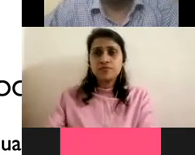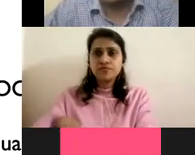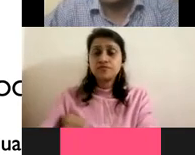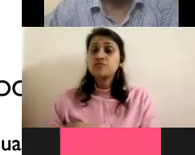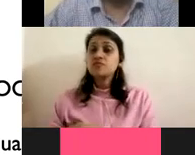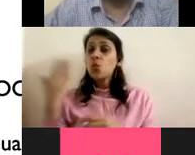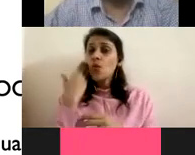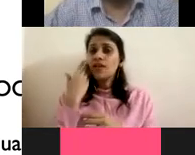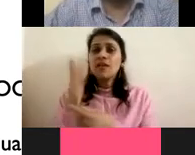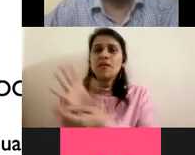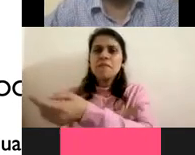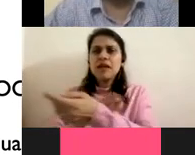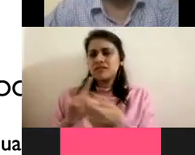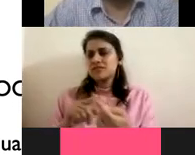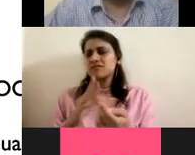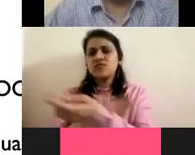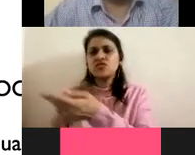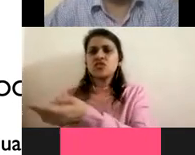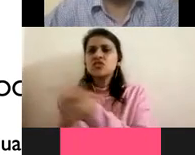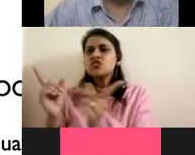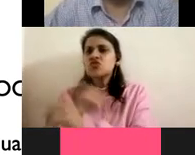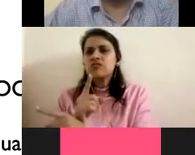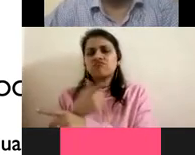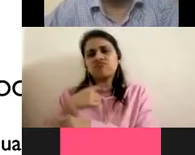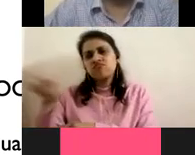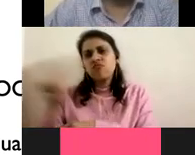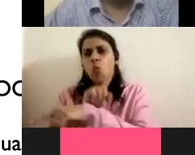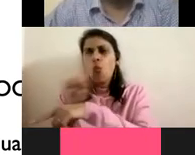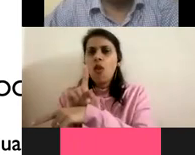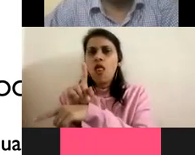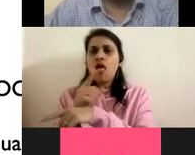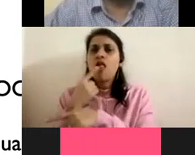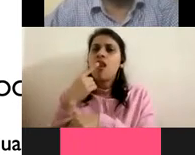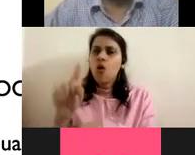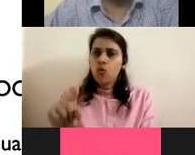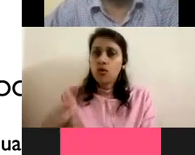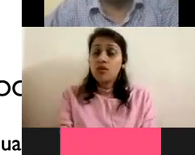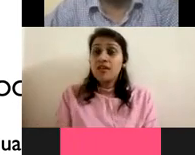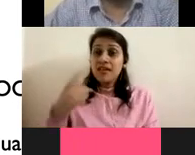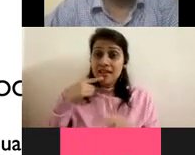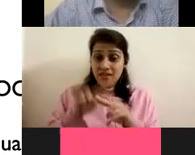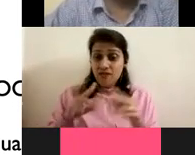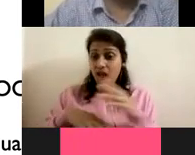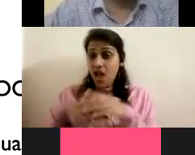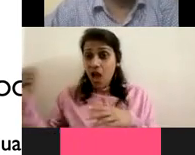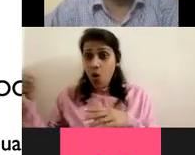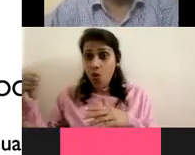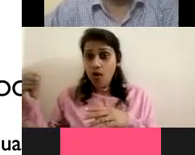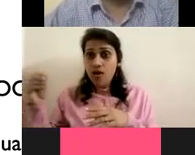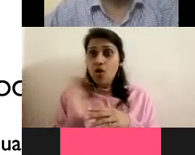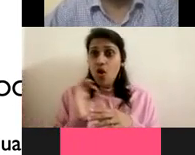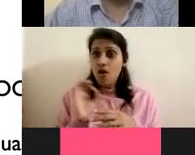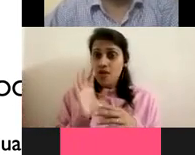लिए एक घंटे के लिए जाना पड़ता है, उसके लिए यदि हमारा लीव पॉलिसी है कि आप एक घंटे के लिए बाहर जाएंगे तो आधा दिन का लीव चलेगा,